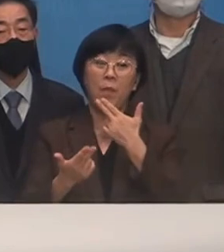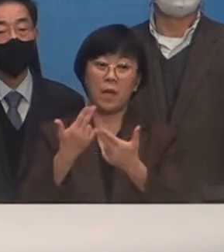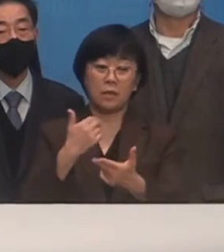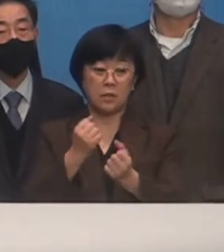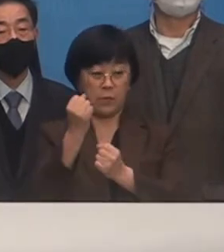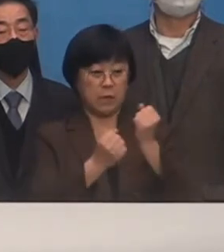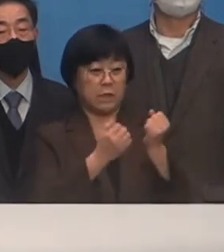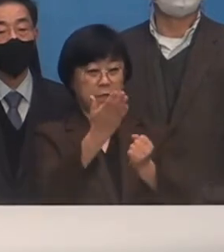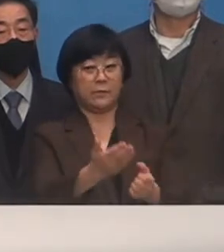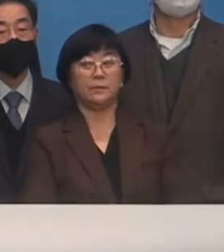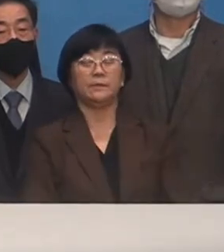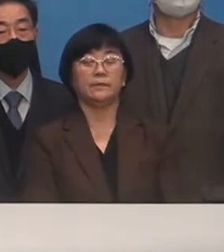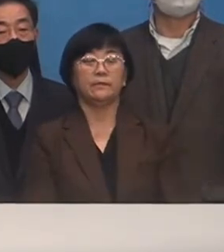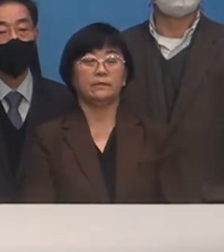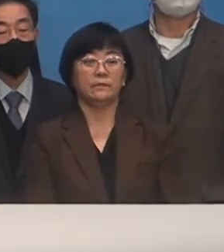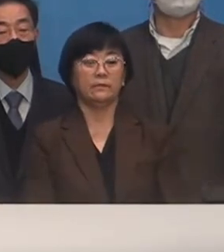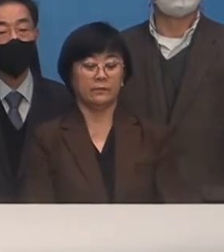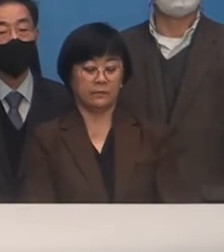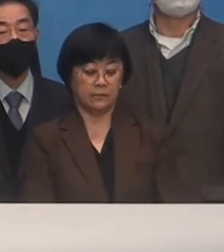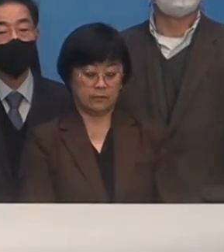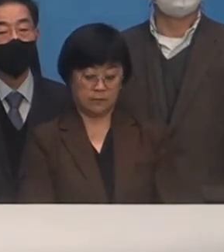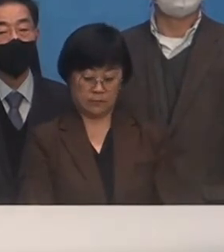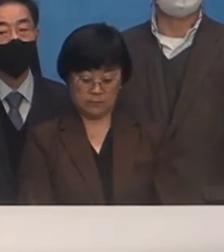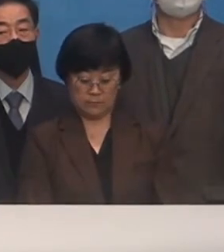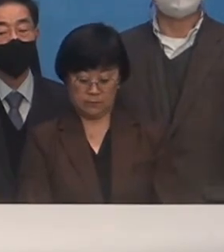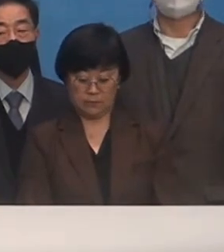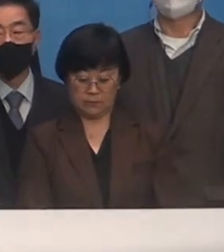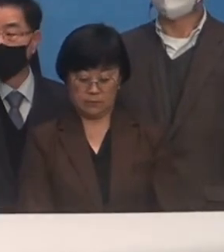한국변호사협회에서도 말씀을 드리도록 하겠습니다.